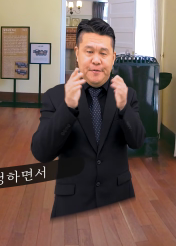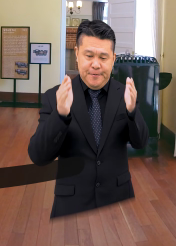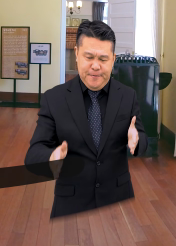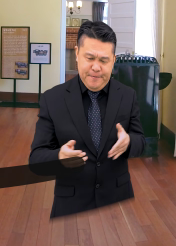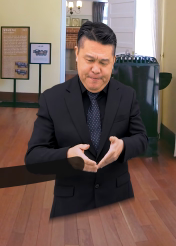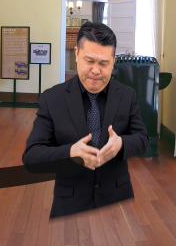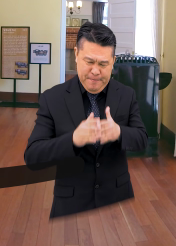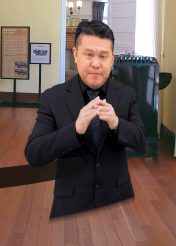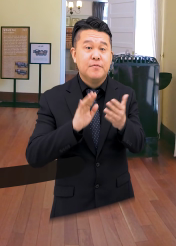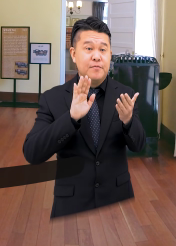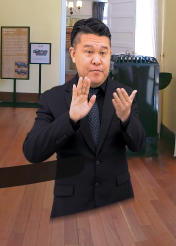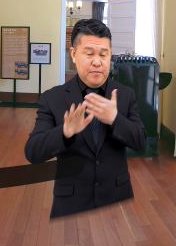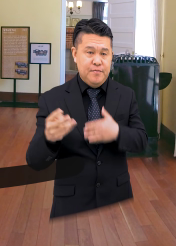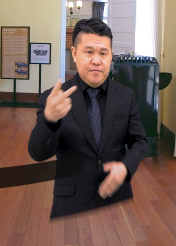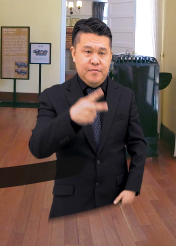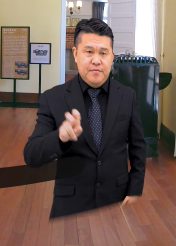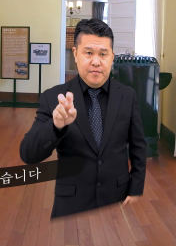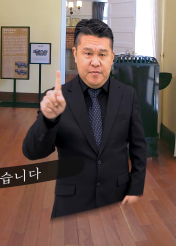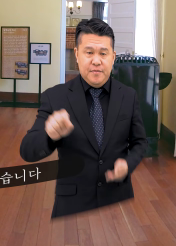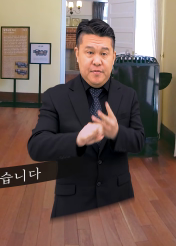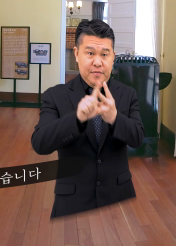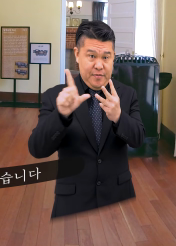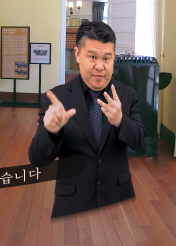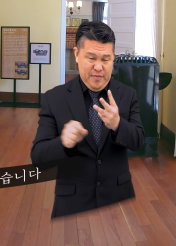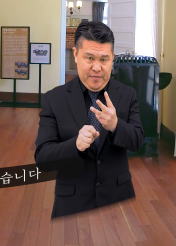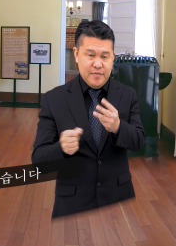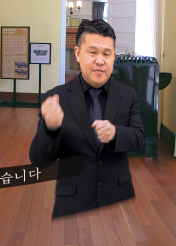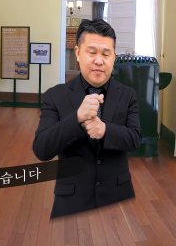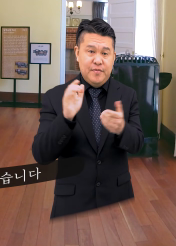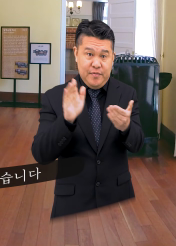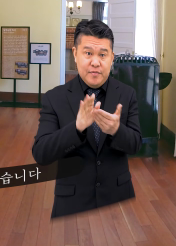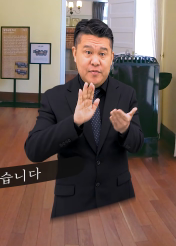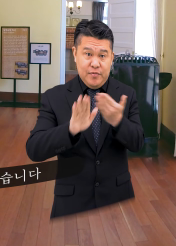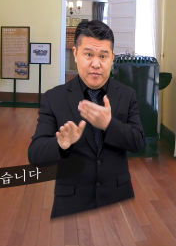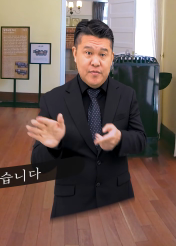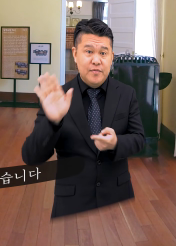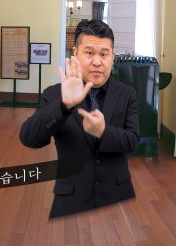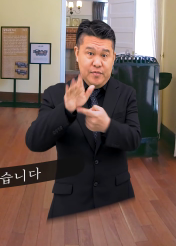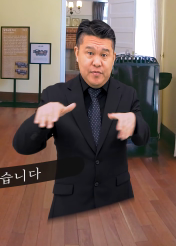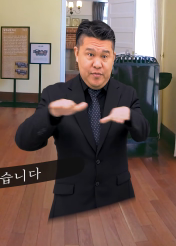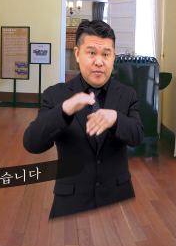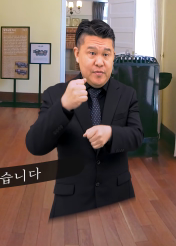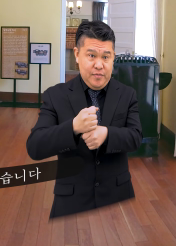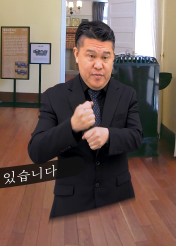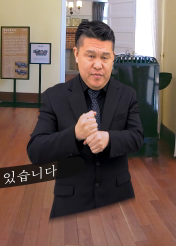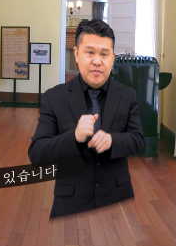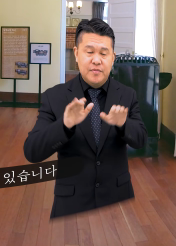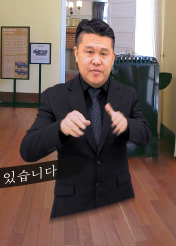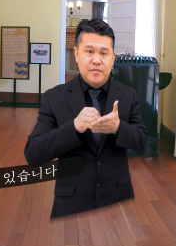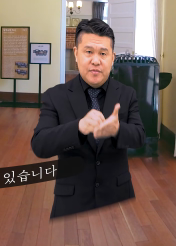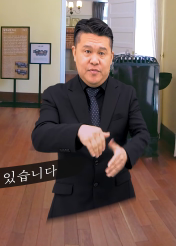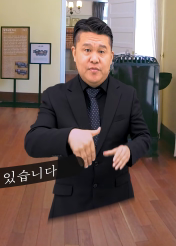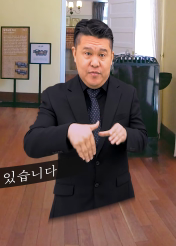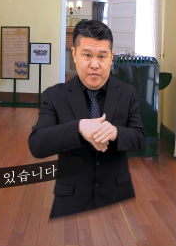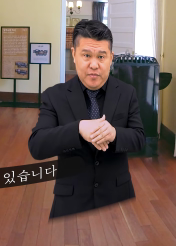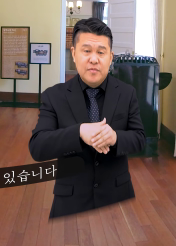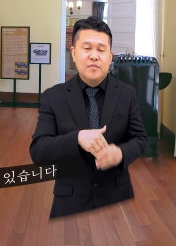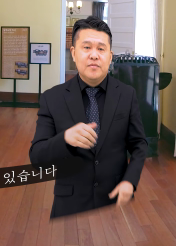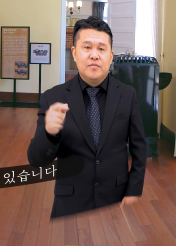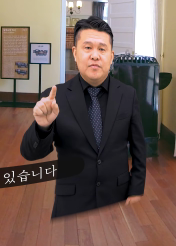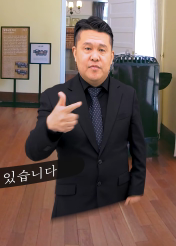하면서 2년여간의 복원 과정 끝에 2021년 3월 전시실로 재개관되었습니다. 현재